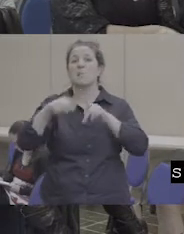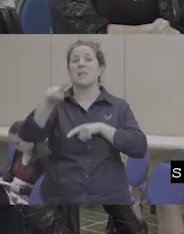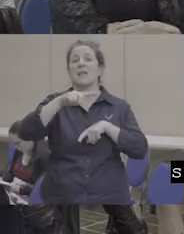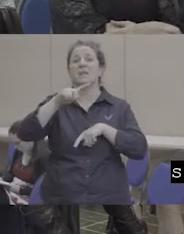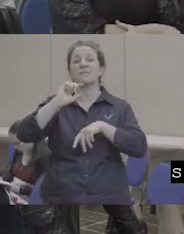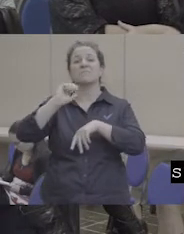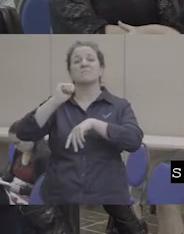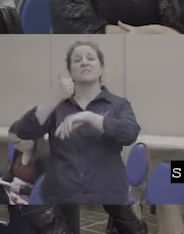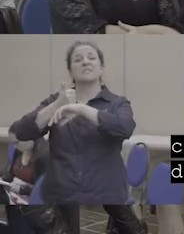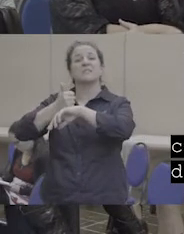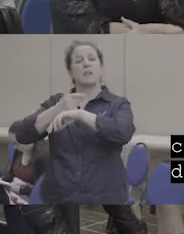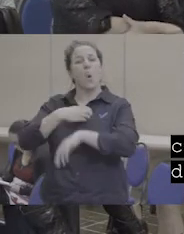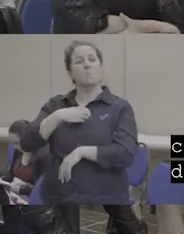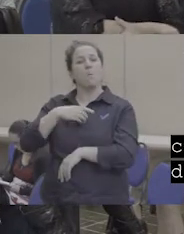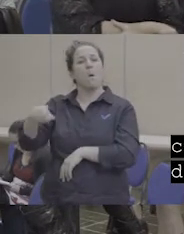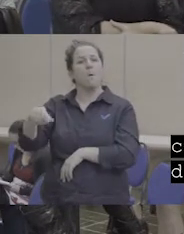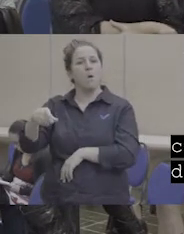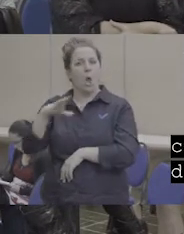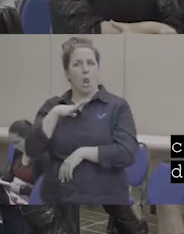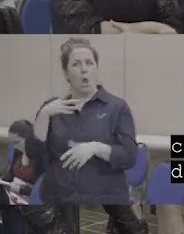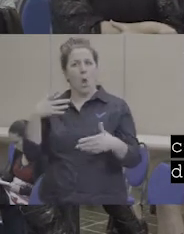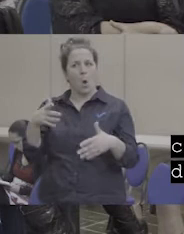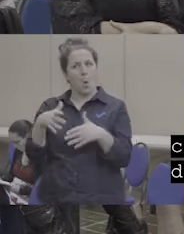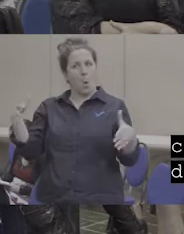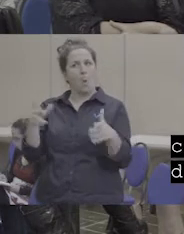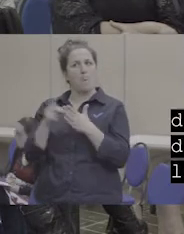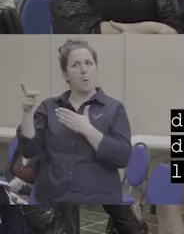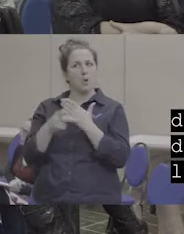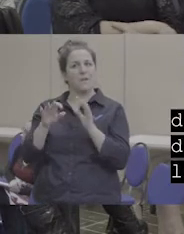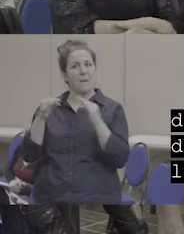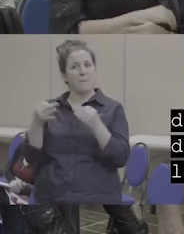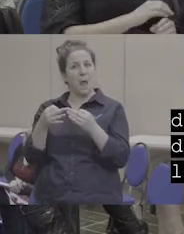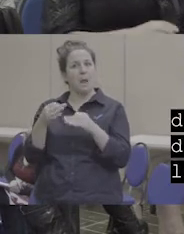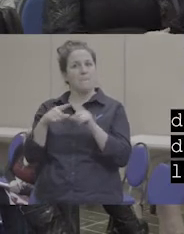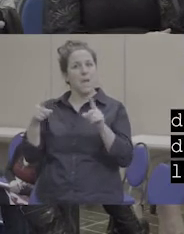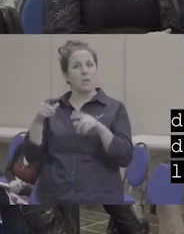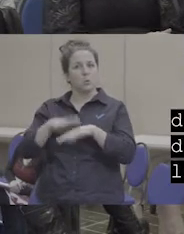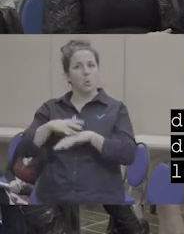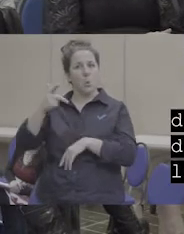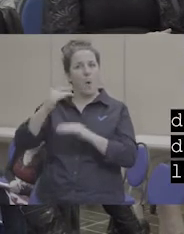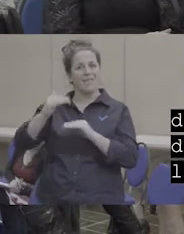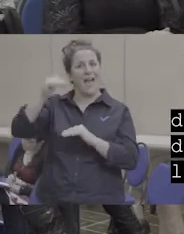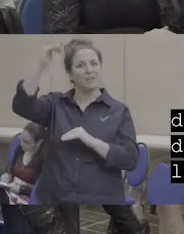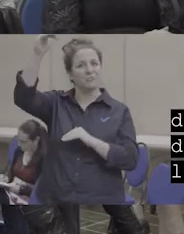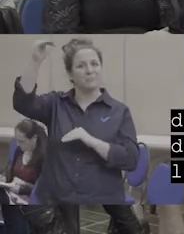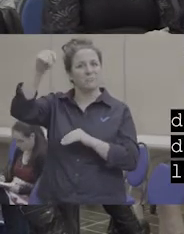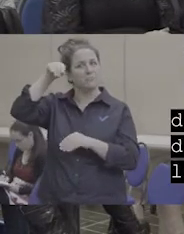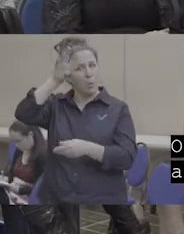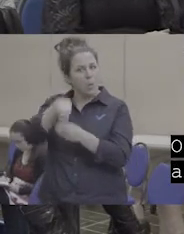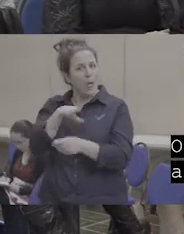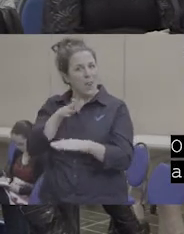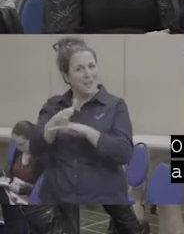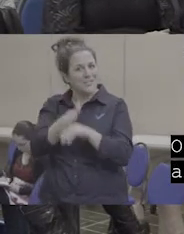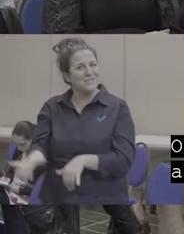Rosemont, où on a construit un projet relativement dense, familial, mais du fameux 3,5 étages, dans lequel il y a de l'accessibilité universelle,